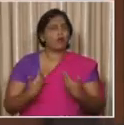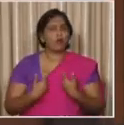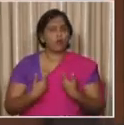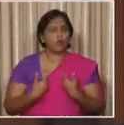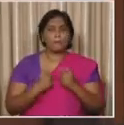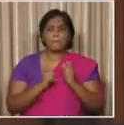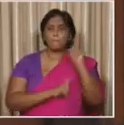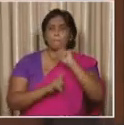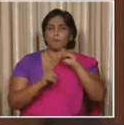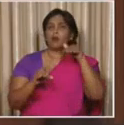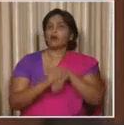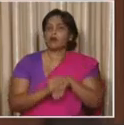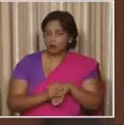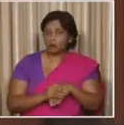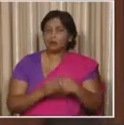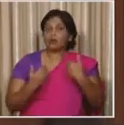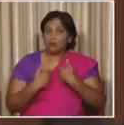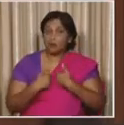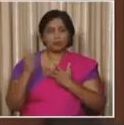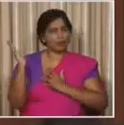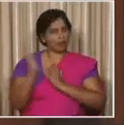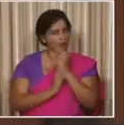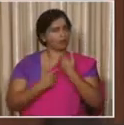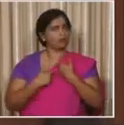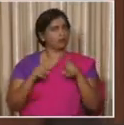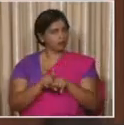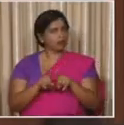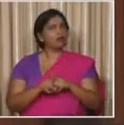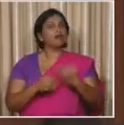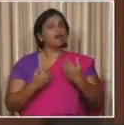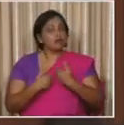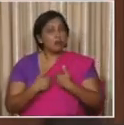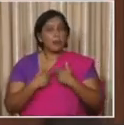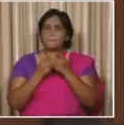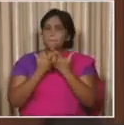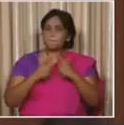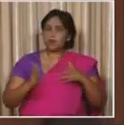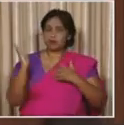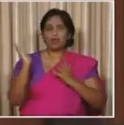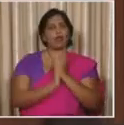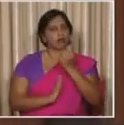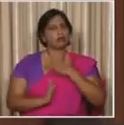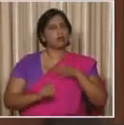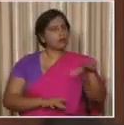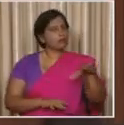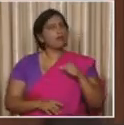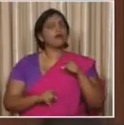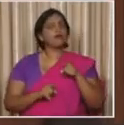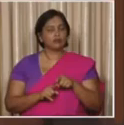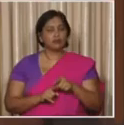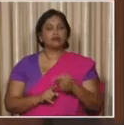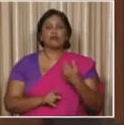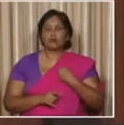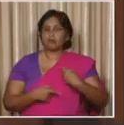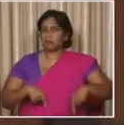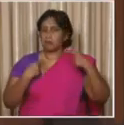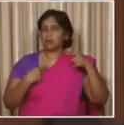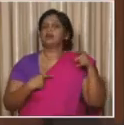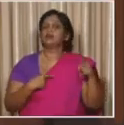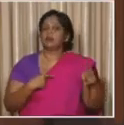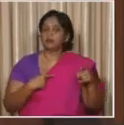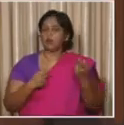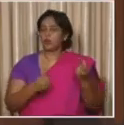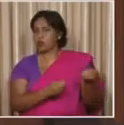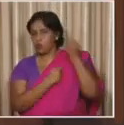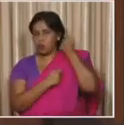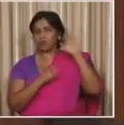මේ පාර්ලිමේන්තුව තුල මට වරප්‍රසාද අනුව මට මගේ භාෂණයේ අයිතිය භාවිත කිරීම තමයි මට තර්ජනය කිරීම සහ පහර